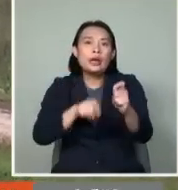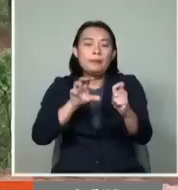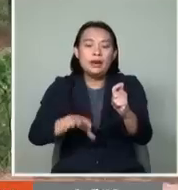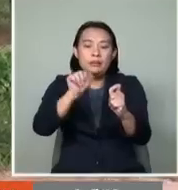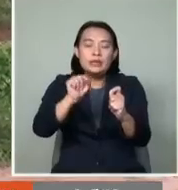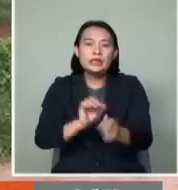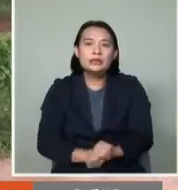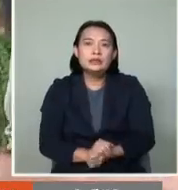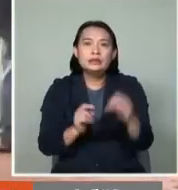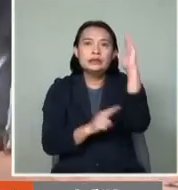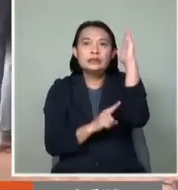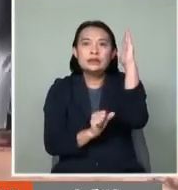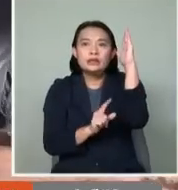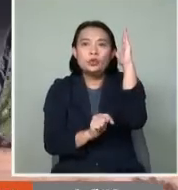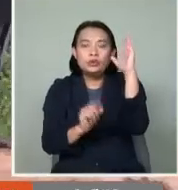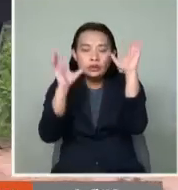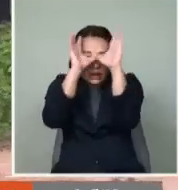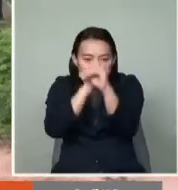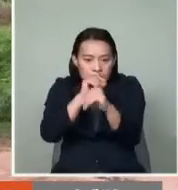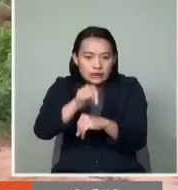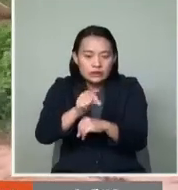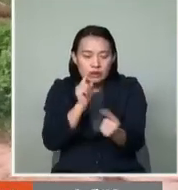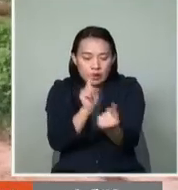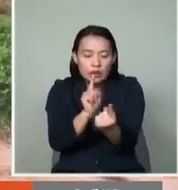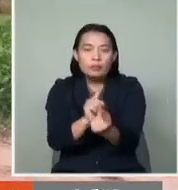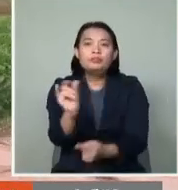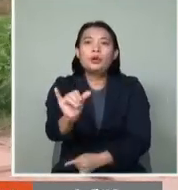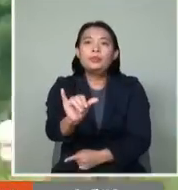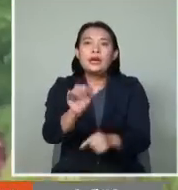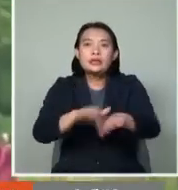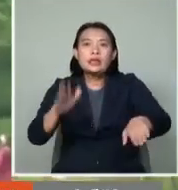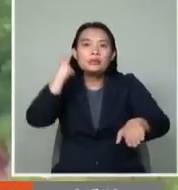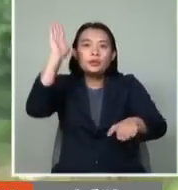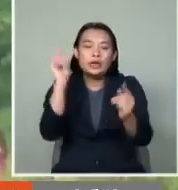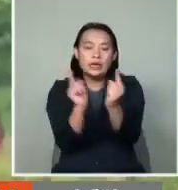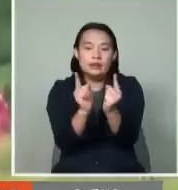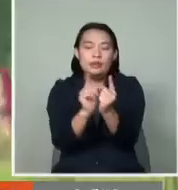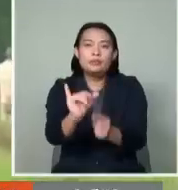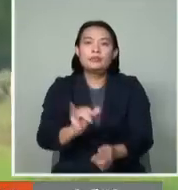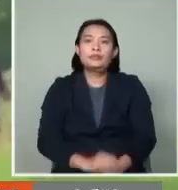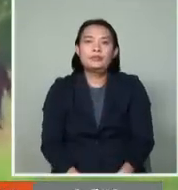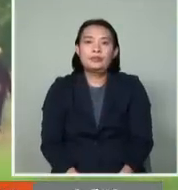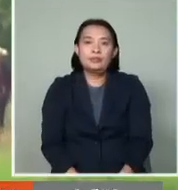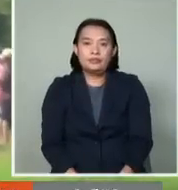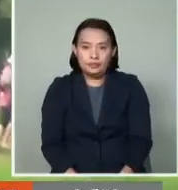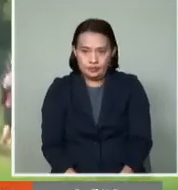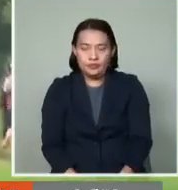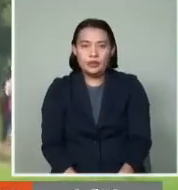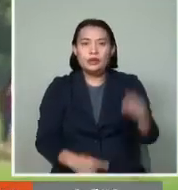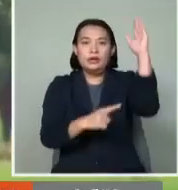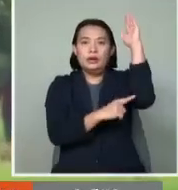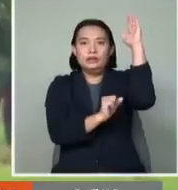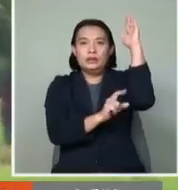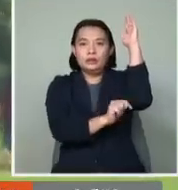ตั้งแต่เมื่อคืนจนถึงตอนนี้เนี่ยก็ยังไม่พบร่างของเด็กชายคนดังกล่าวเลยนะครับขณะที่ภาพรวมของจังหวัดสตู